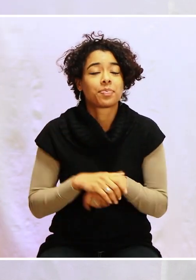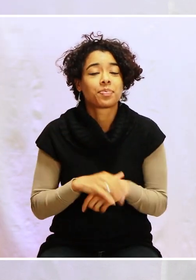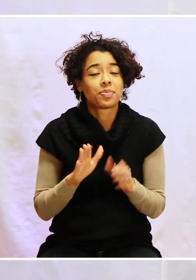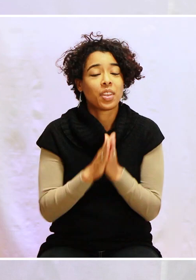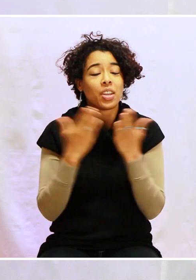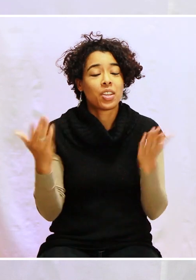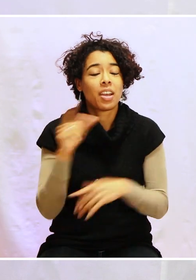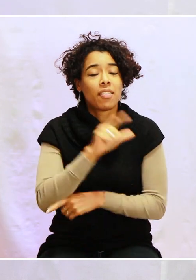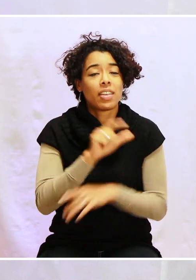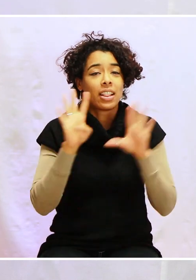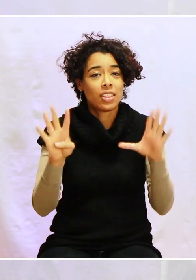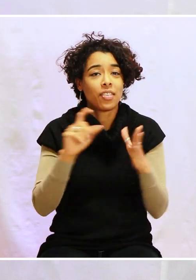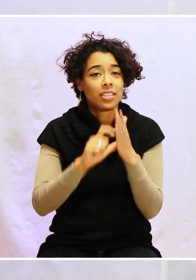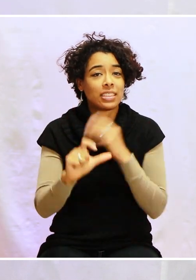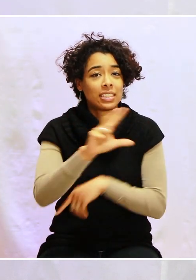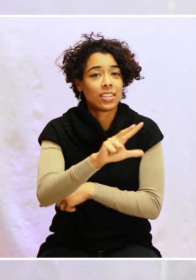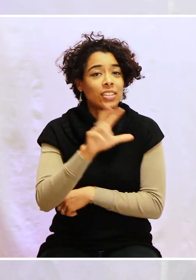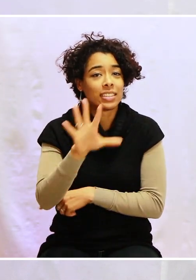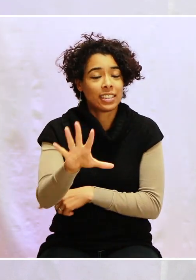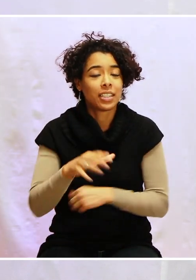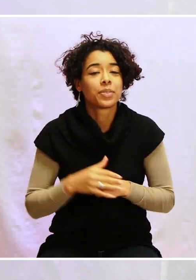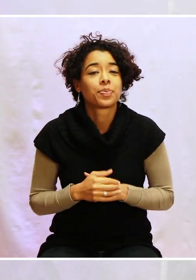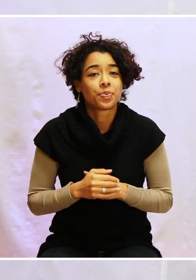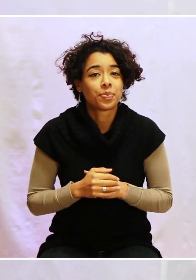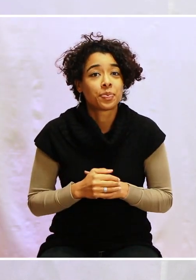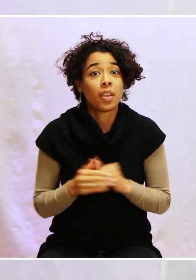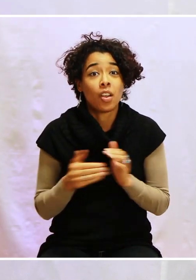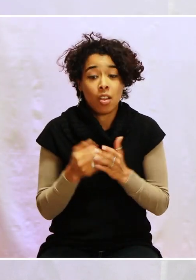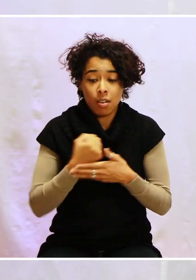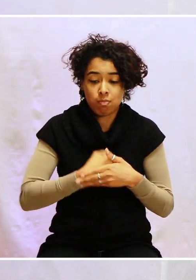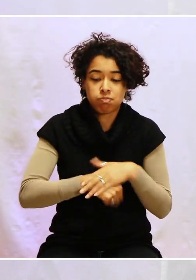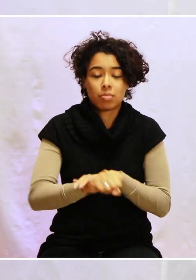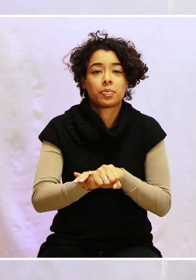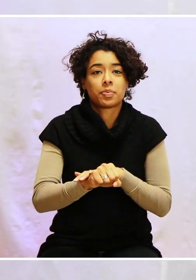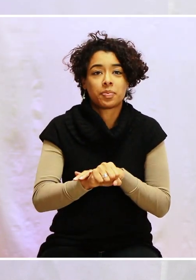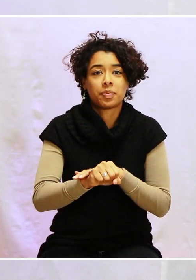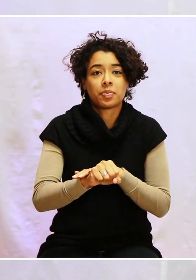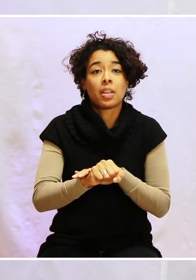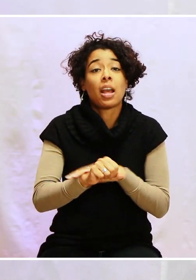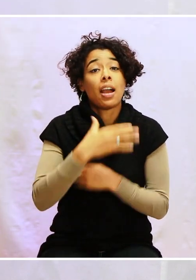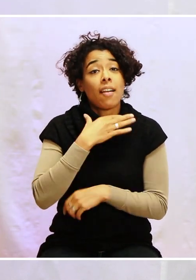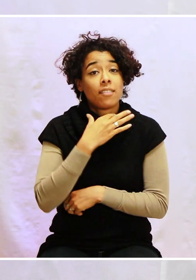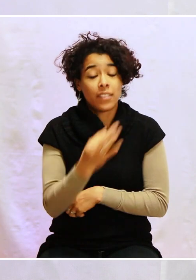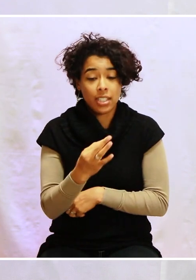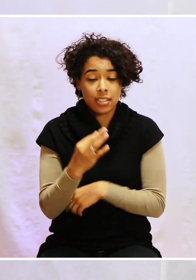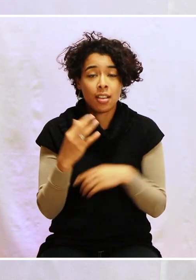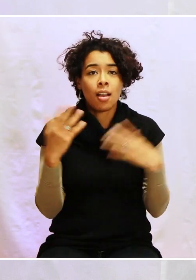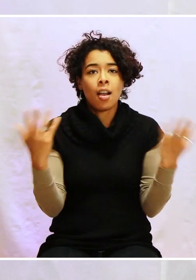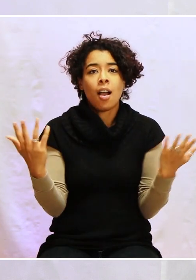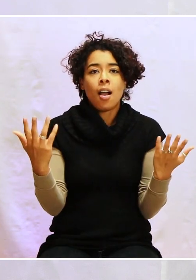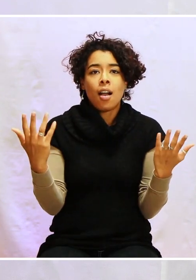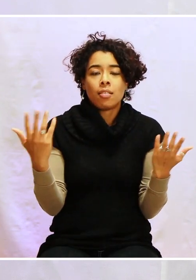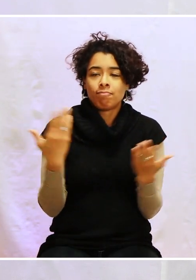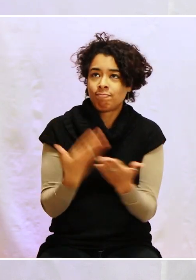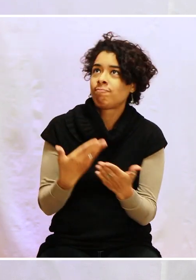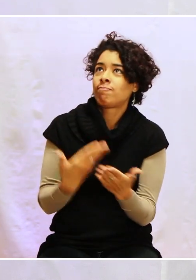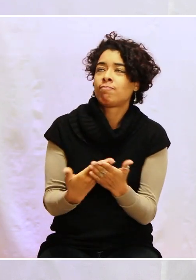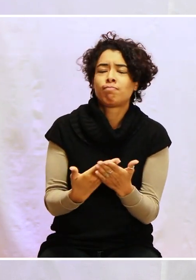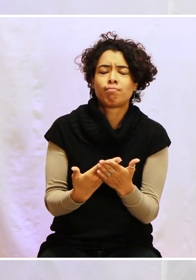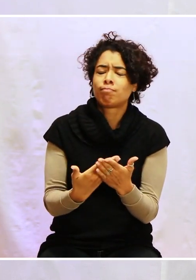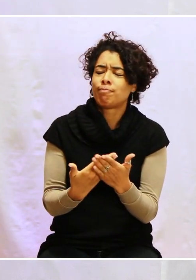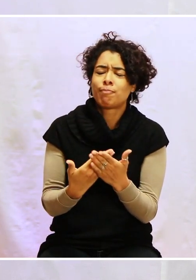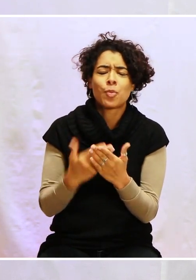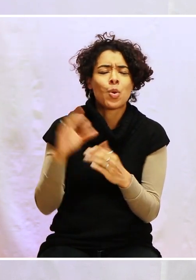chapitre 29, verset 35. Elle devint encore enceinte. Elle enfanta un fils et elle dit, « Cette fois, je